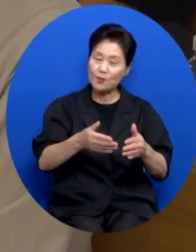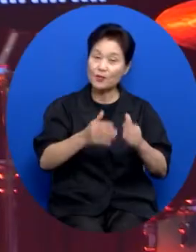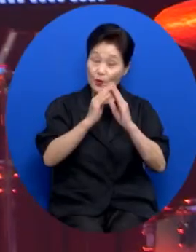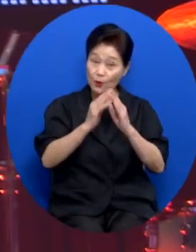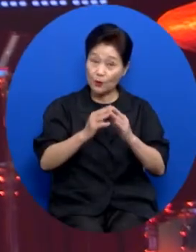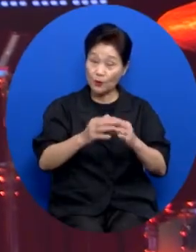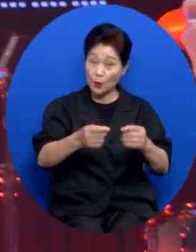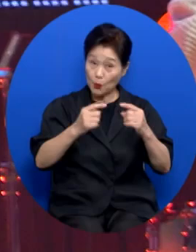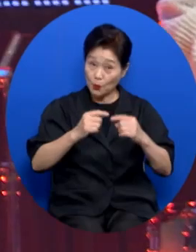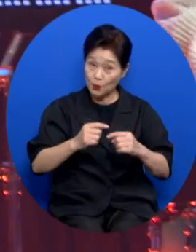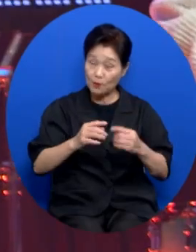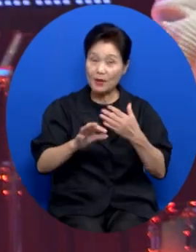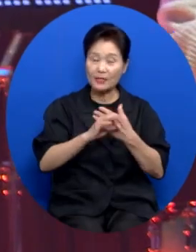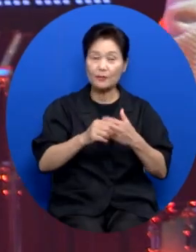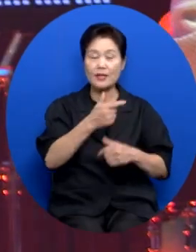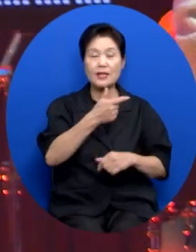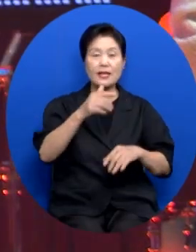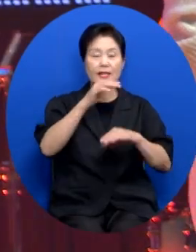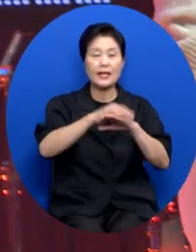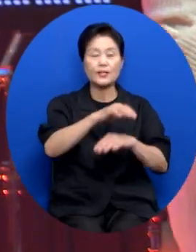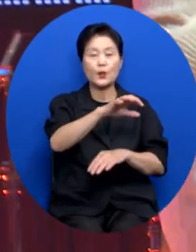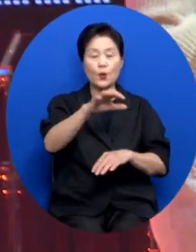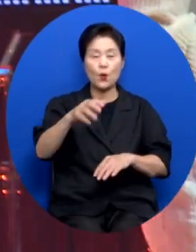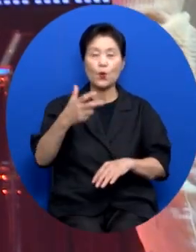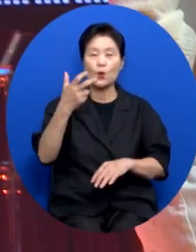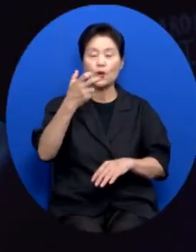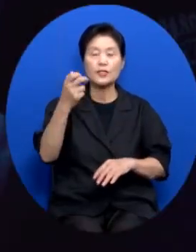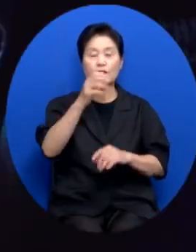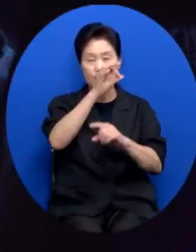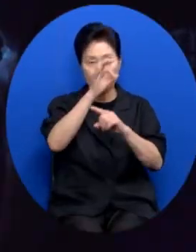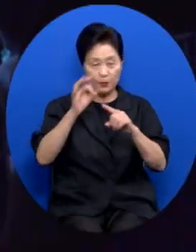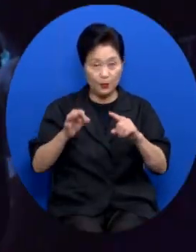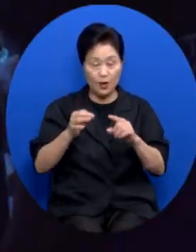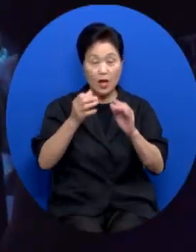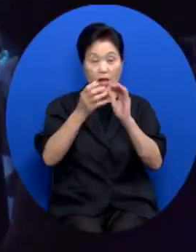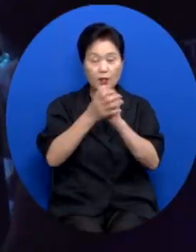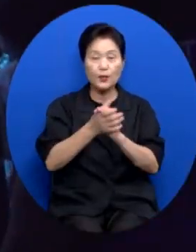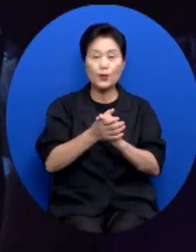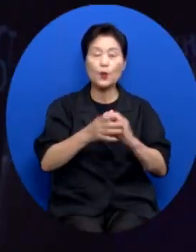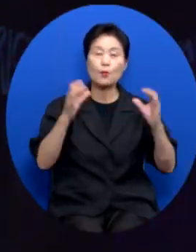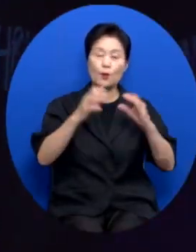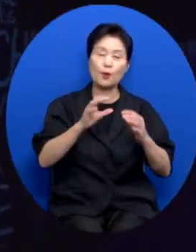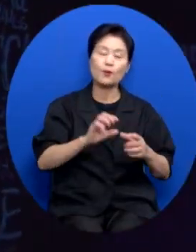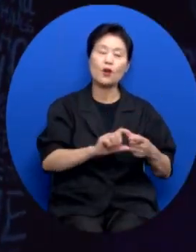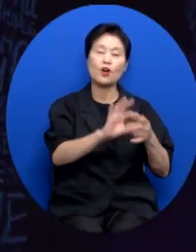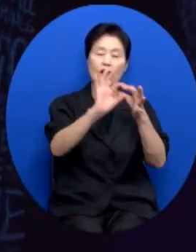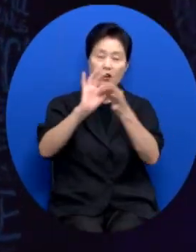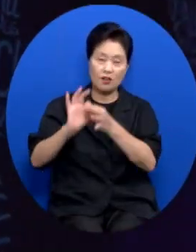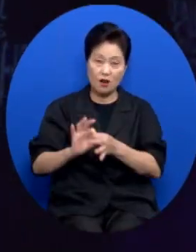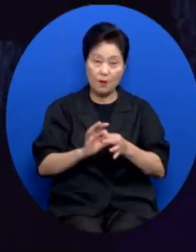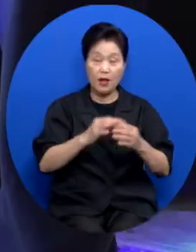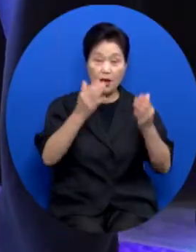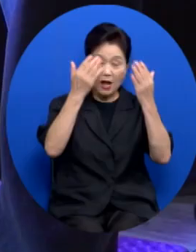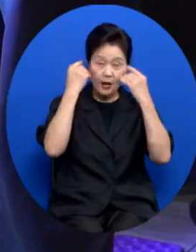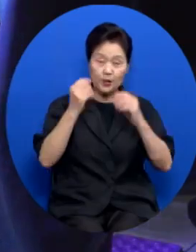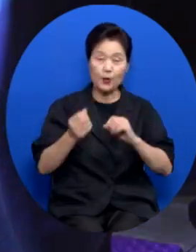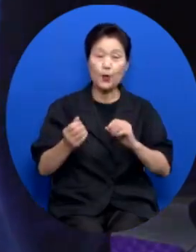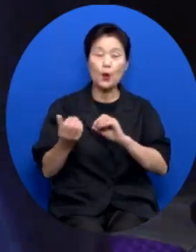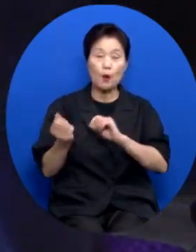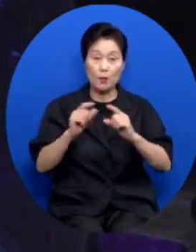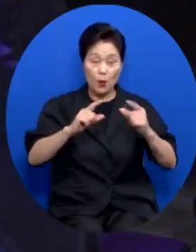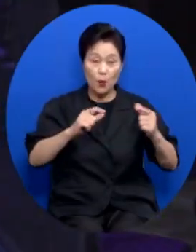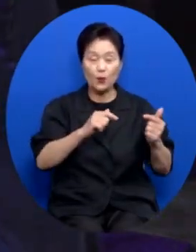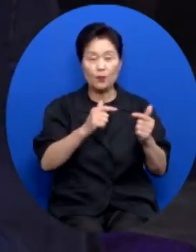동참한다면 대전 지역 학교의 70%가 기도 모임으로 연결된다며 학교 복음화와 부흥에 대한